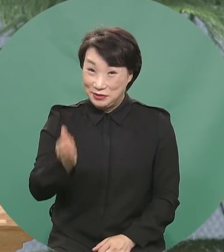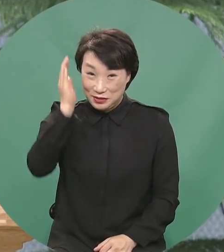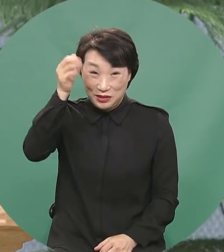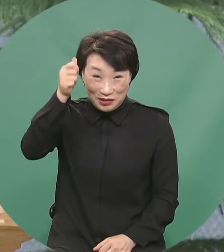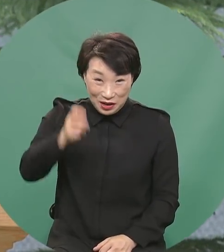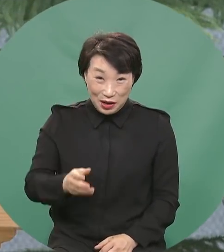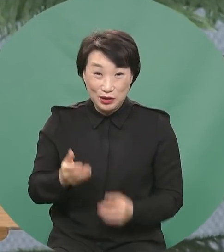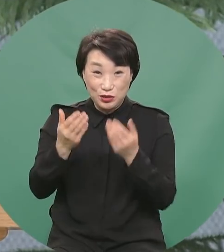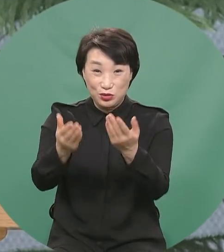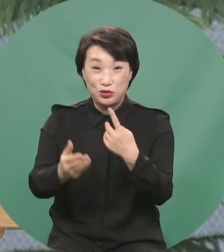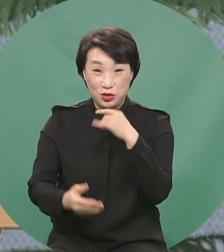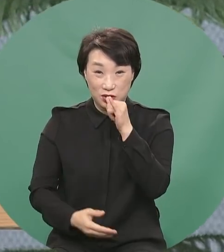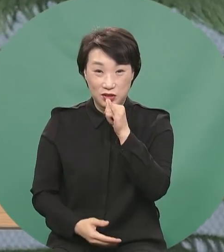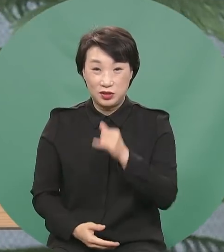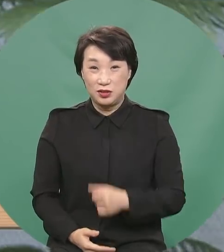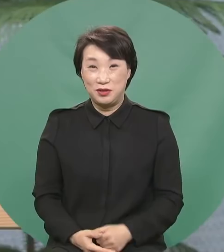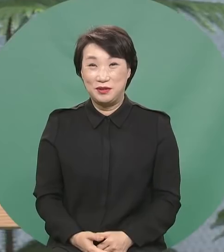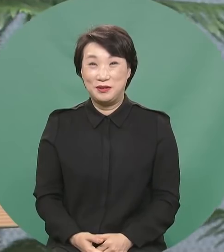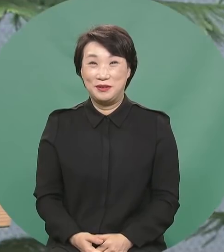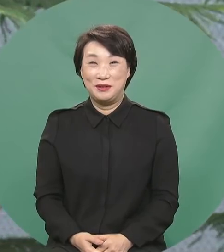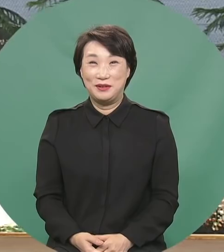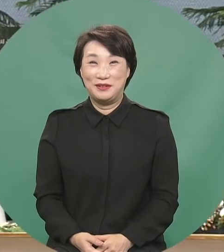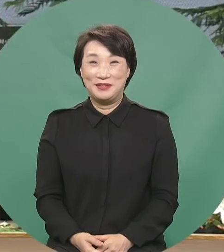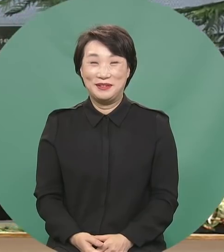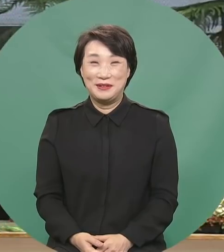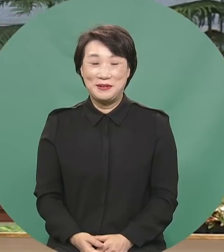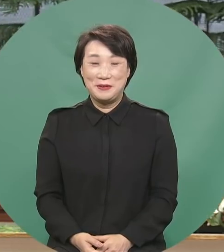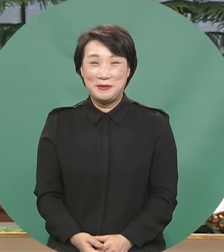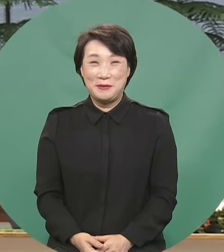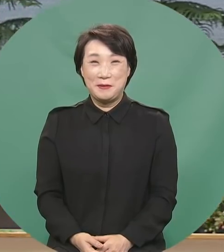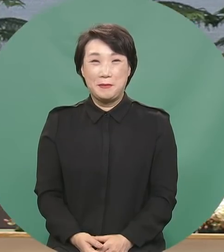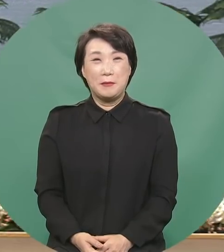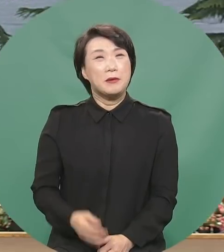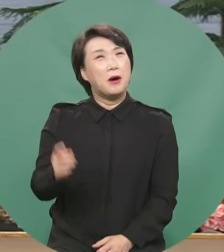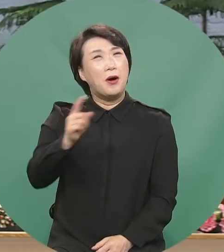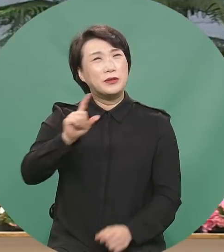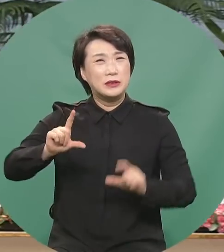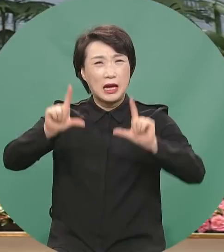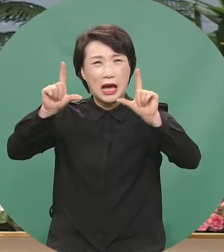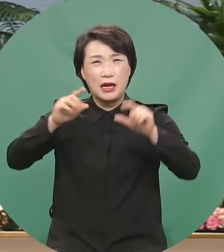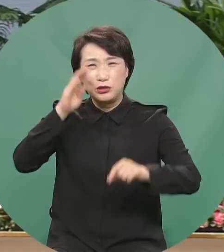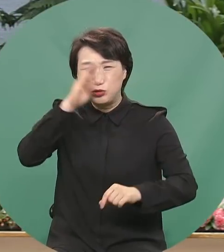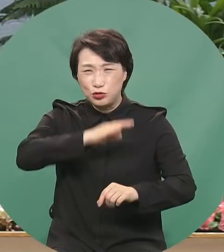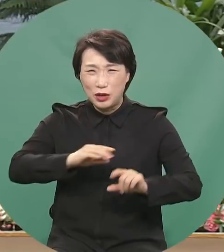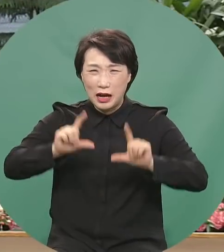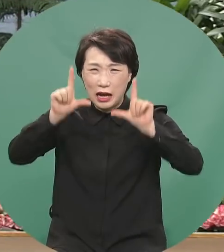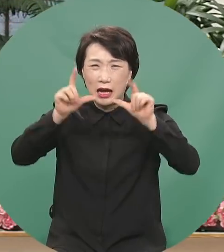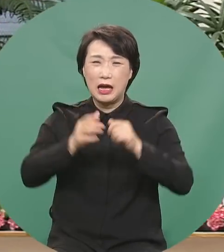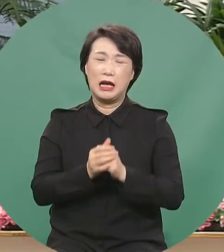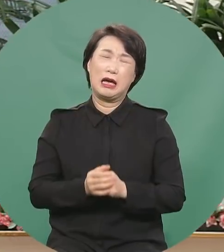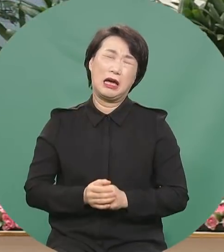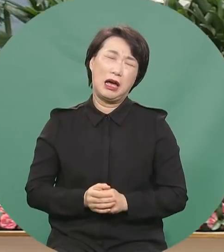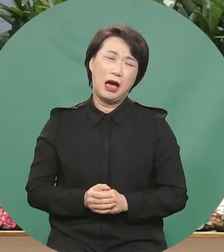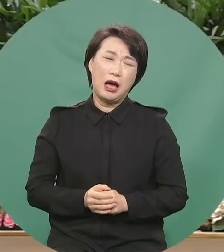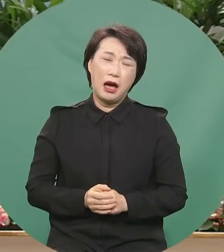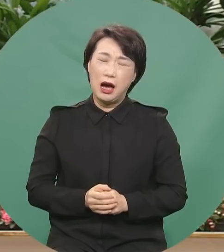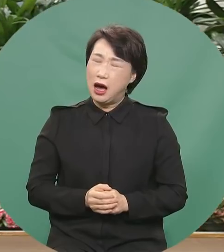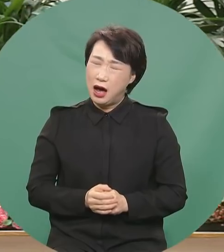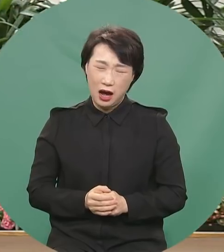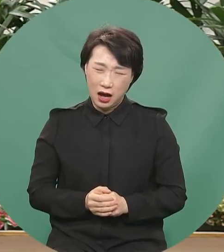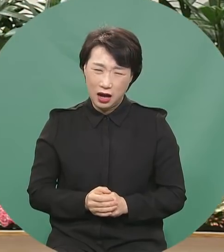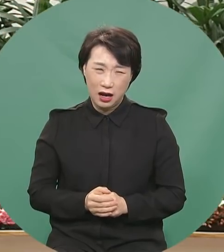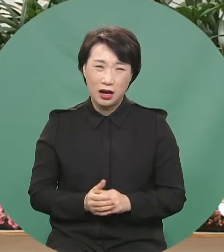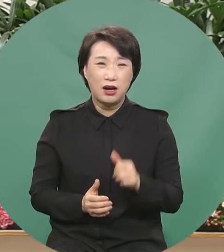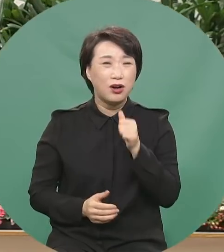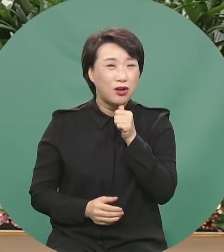말씀드렸어요. 어느 해 많은 흉년이 들었어요.